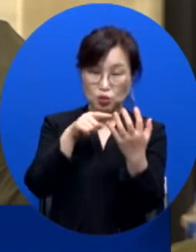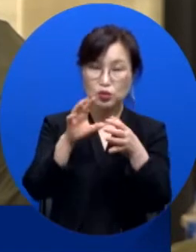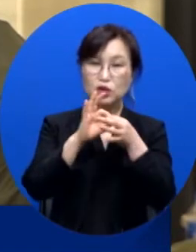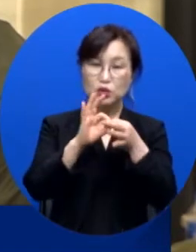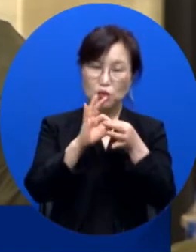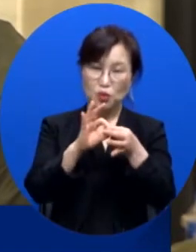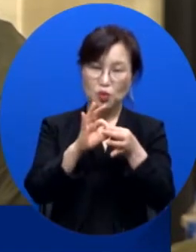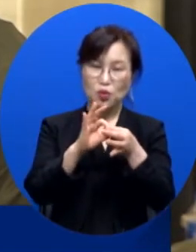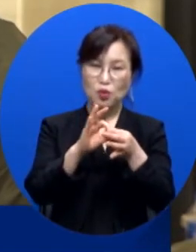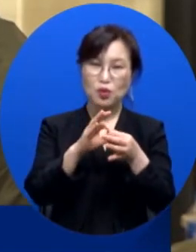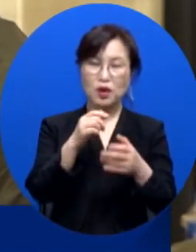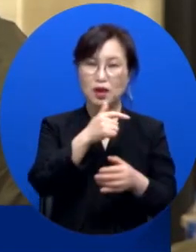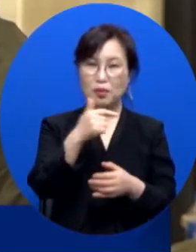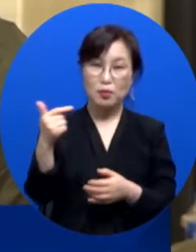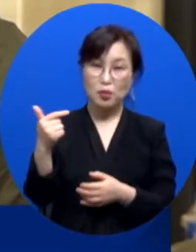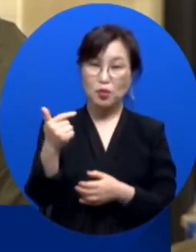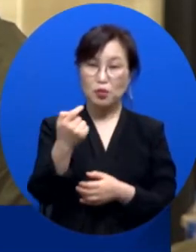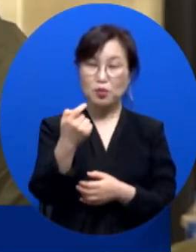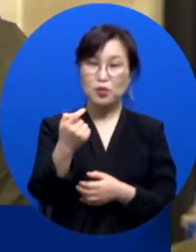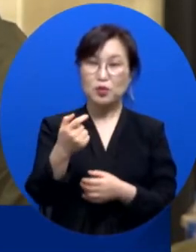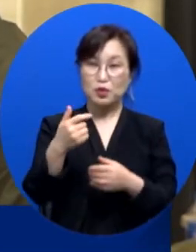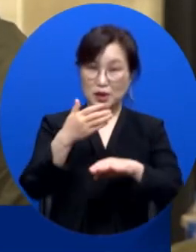선교지에서 나름대로 다 각자 선교사님들이